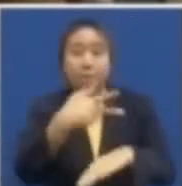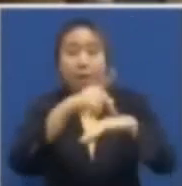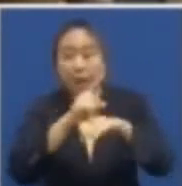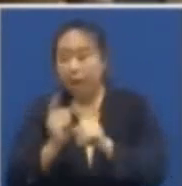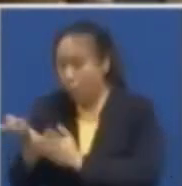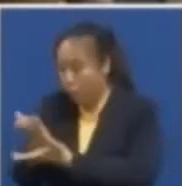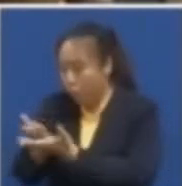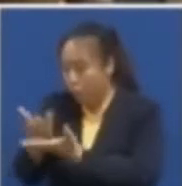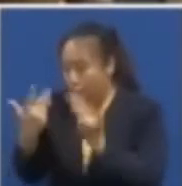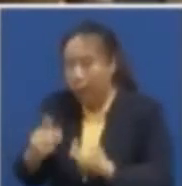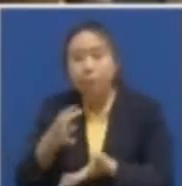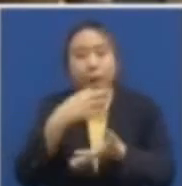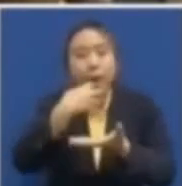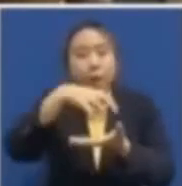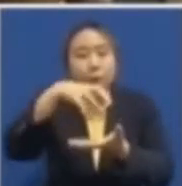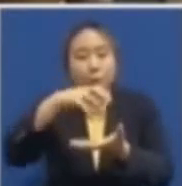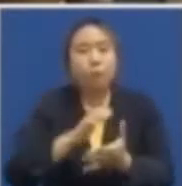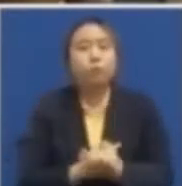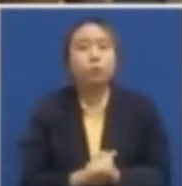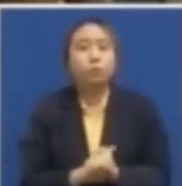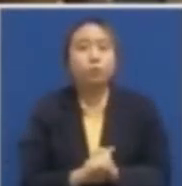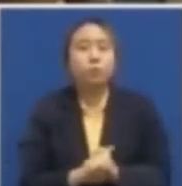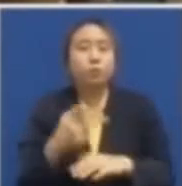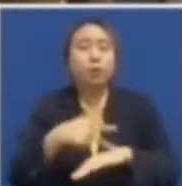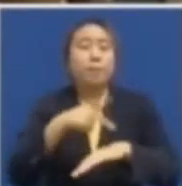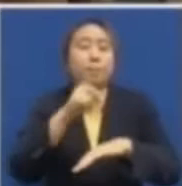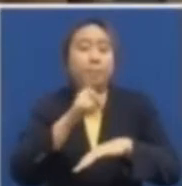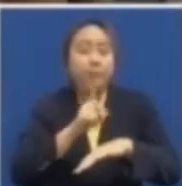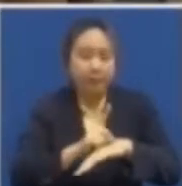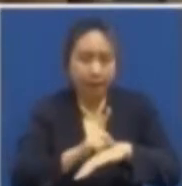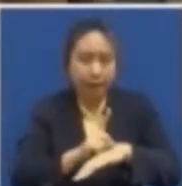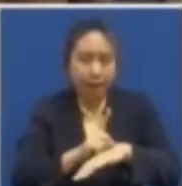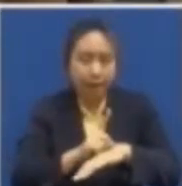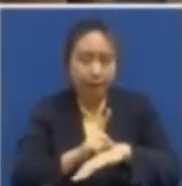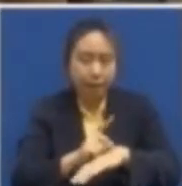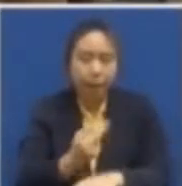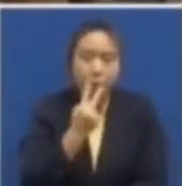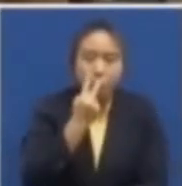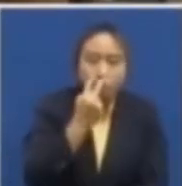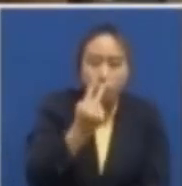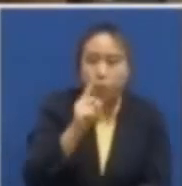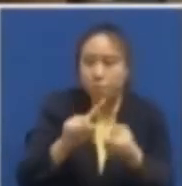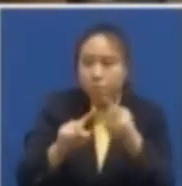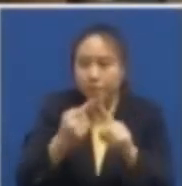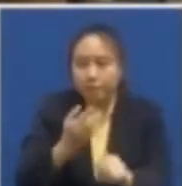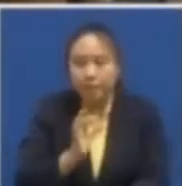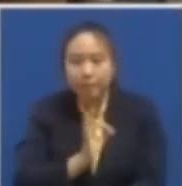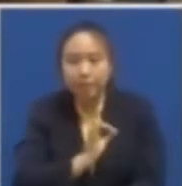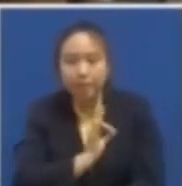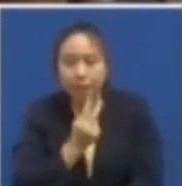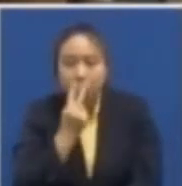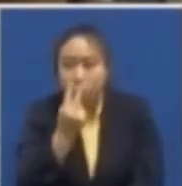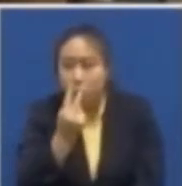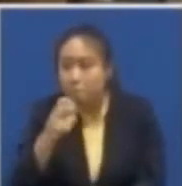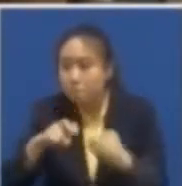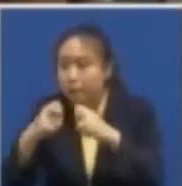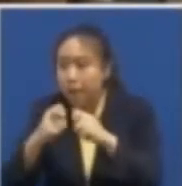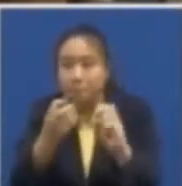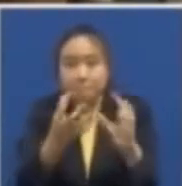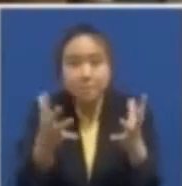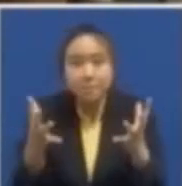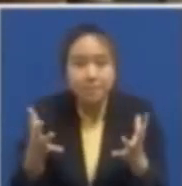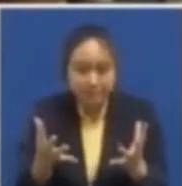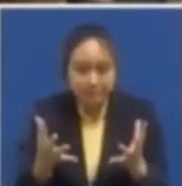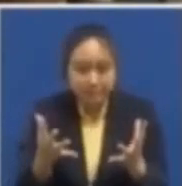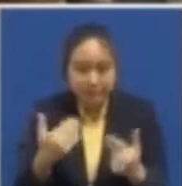าท่านประธานก็ดูเพื่อนสมาชิกทั้งหลายก็เมื่อไม่มีใครขัดข้องก็ได้สั่ง